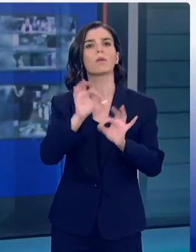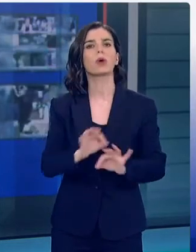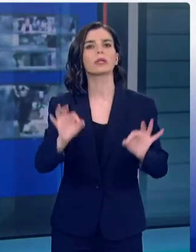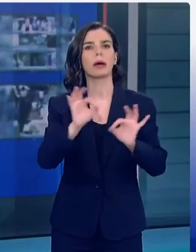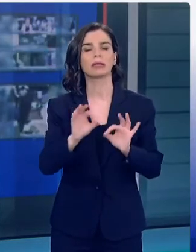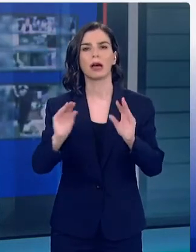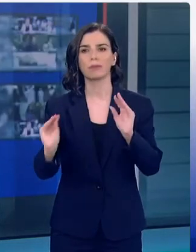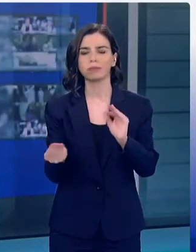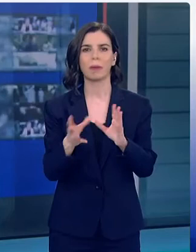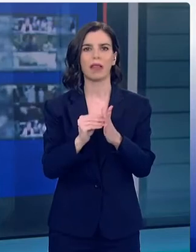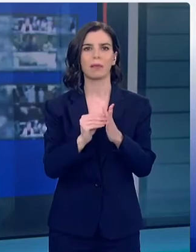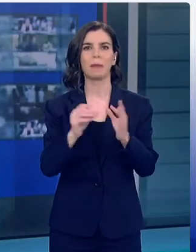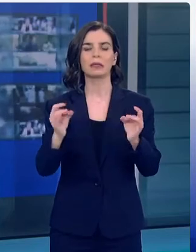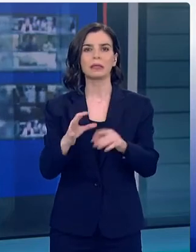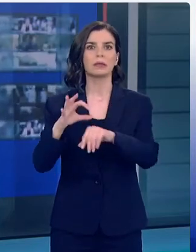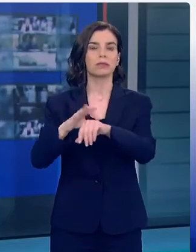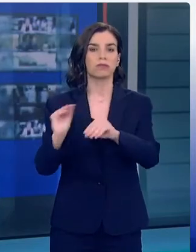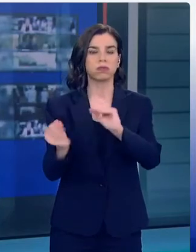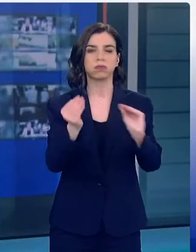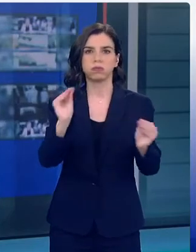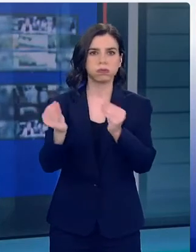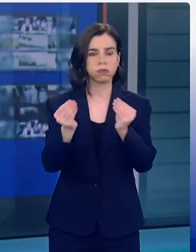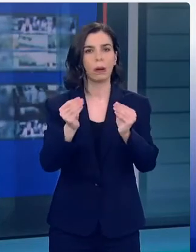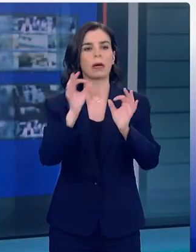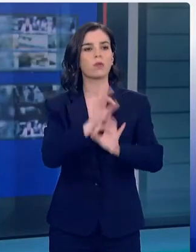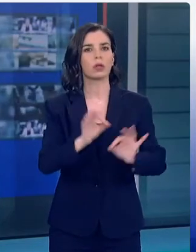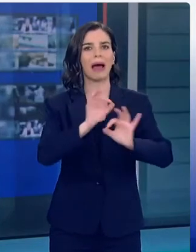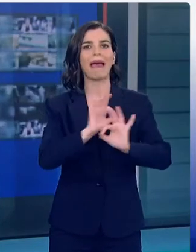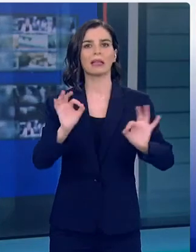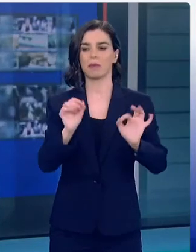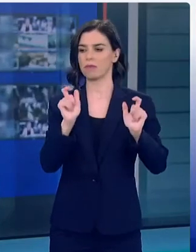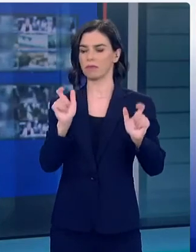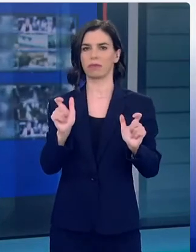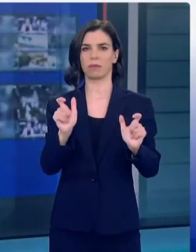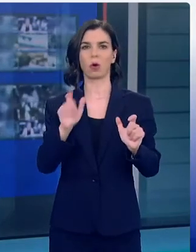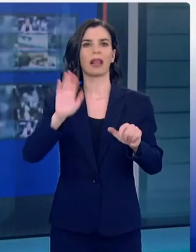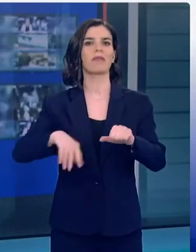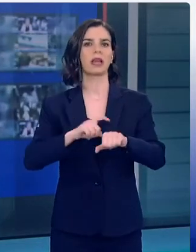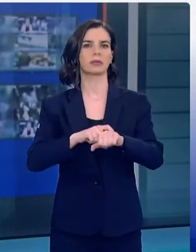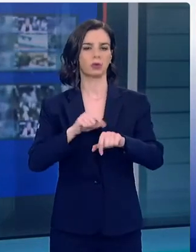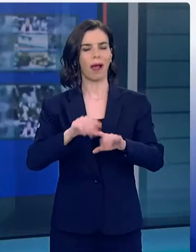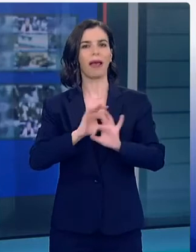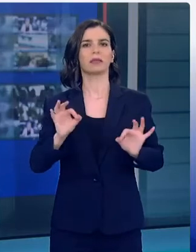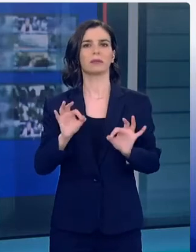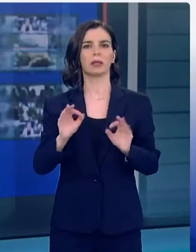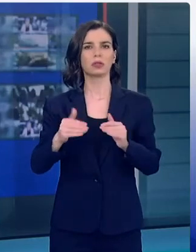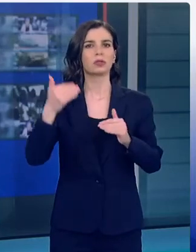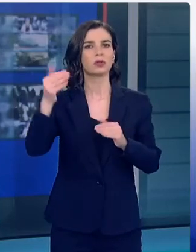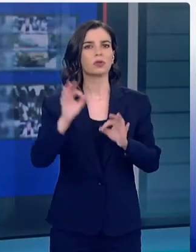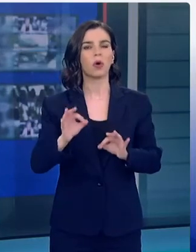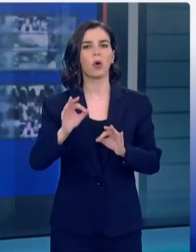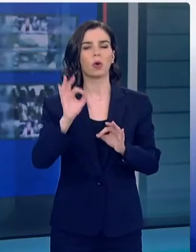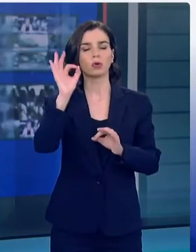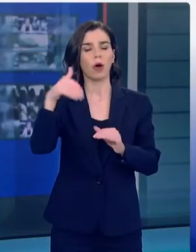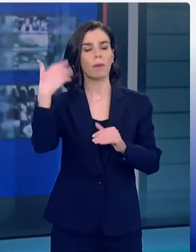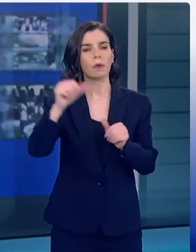τυχόν δυσμενέστερη εξέλιξη της πορείας του κορονοϊού και να προετοιμάσουμε το σύστημα υγείας για τους επόμενους μήνες και για την